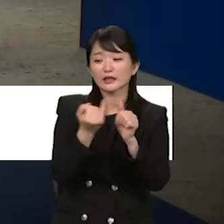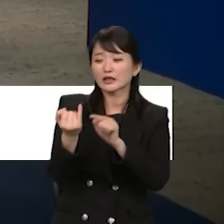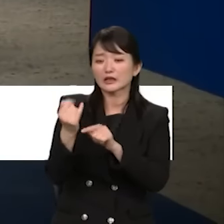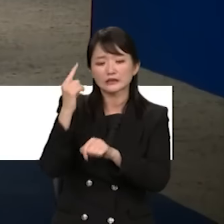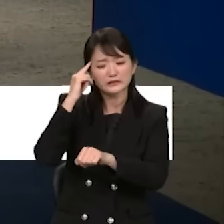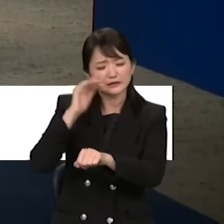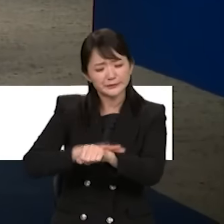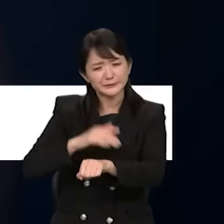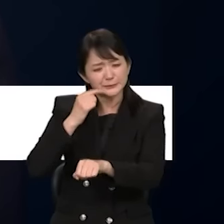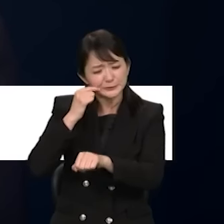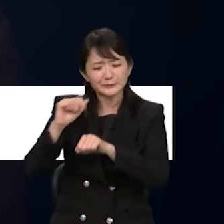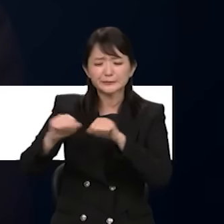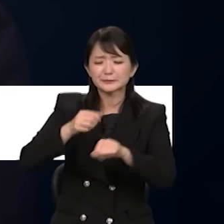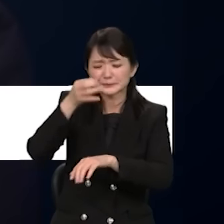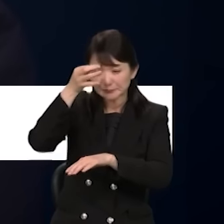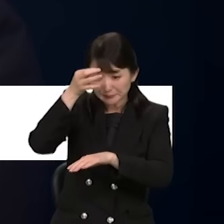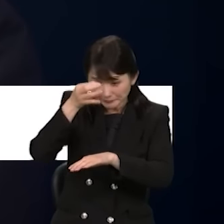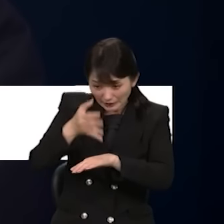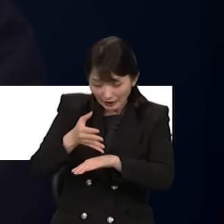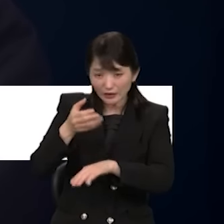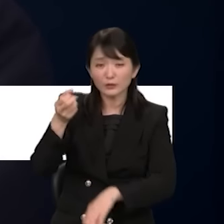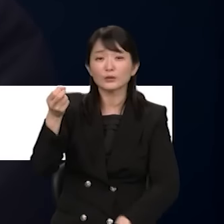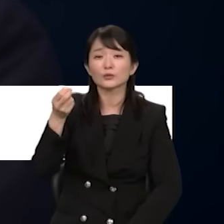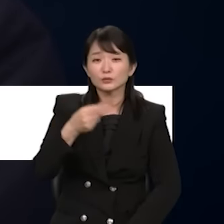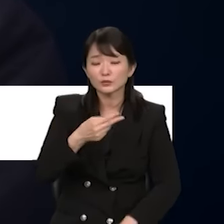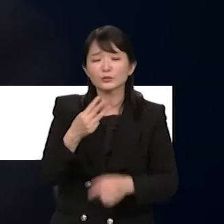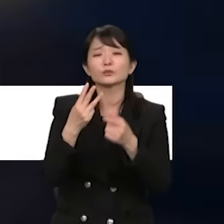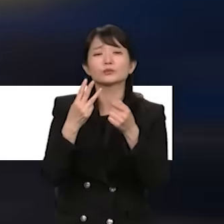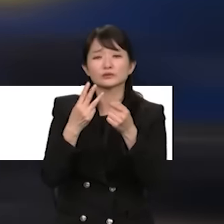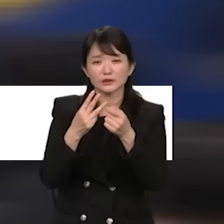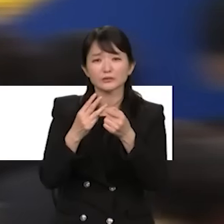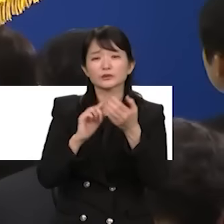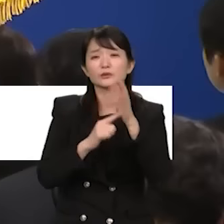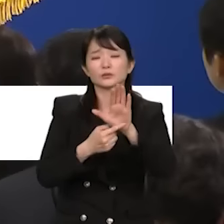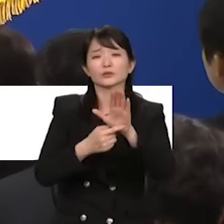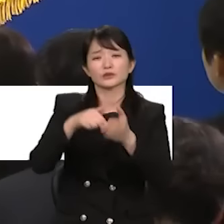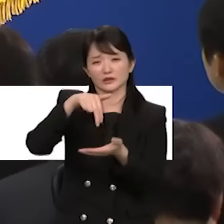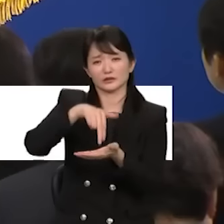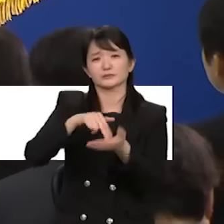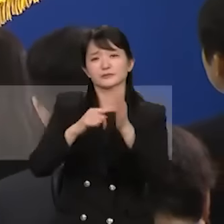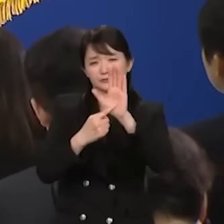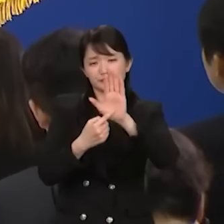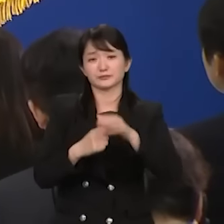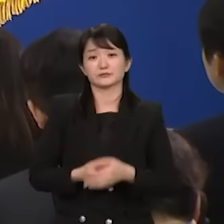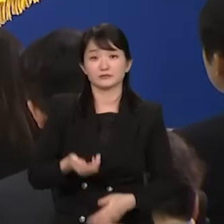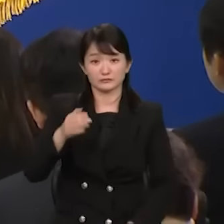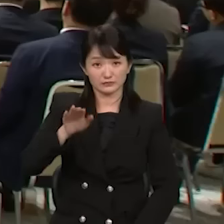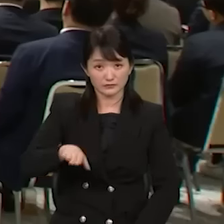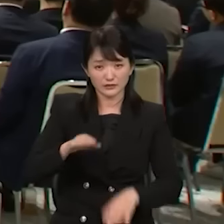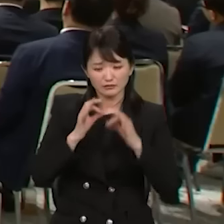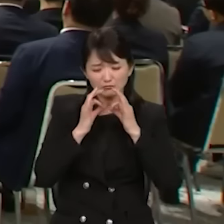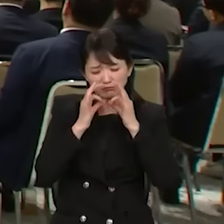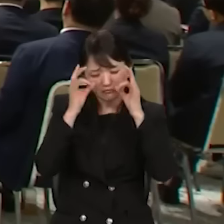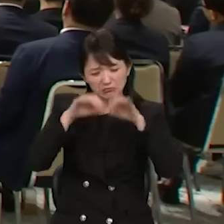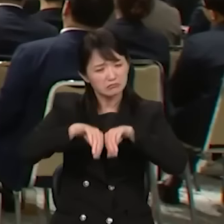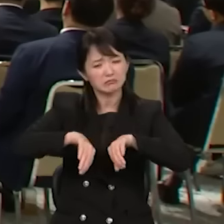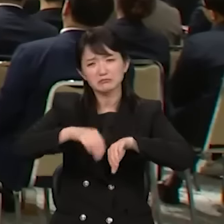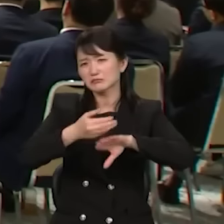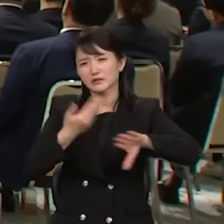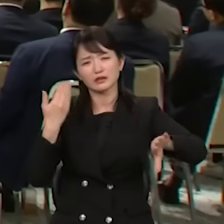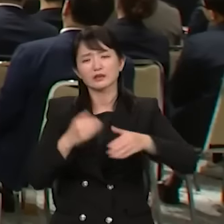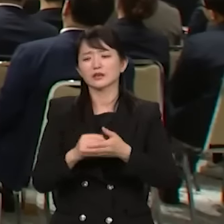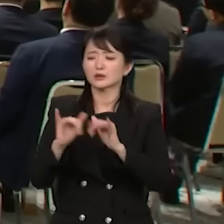못한 처신에 사과드린다고 한 데 이어 세 번째 공개 입장 표명입니다. 하지만 노력과는 별개로